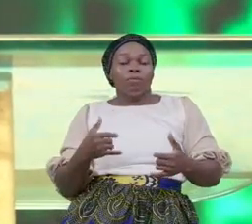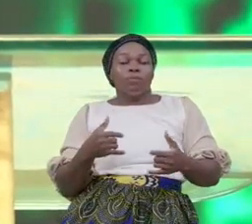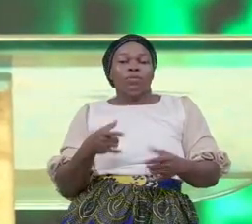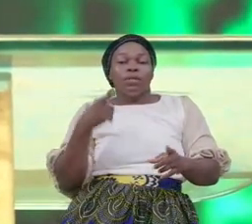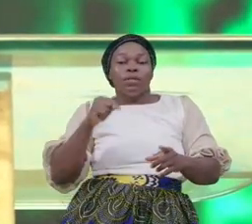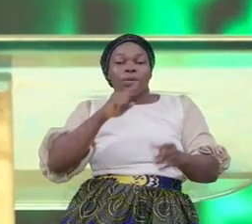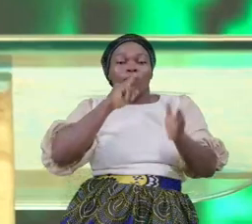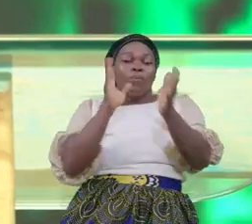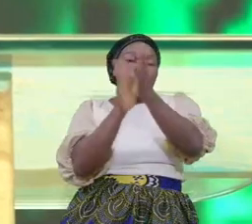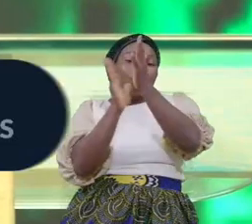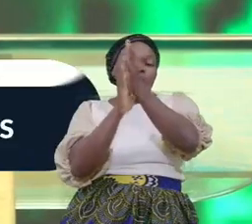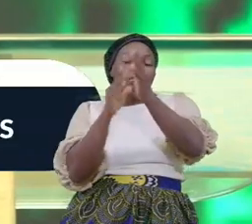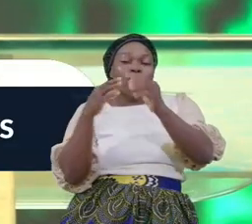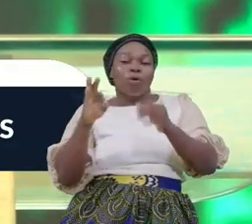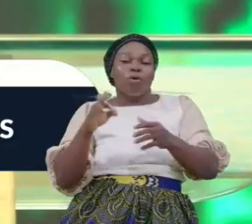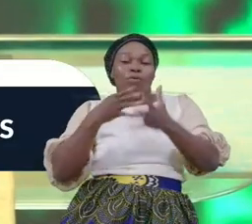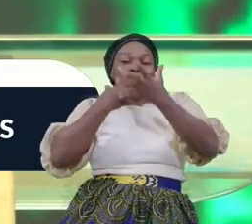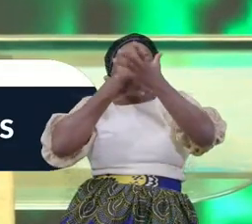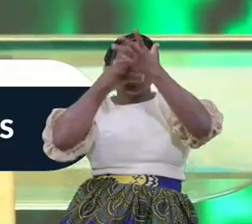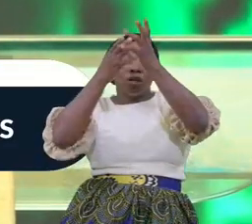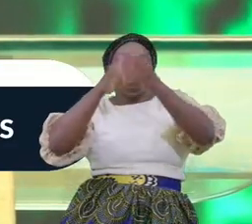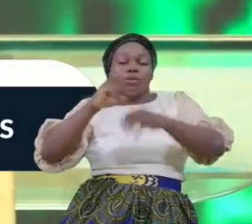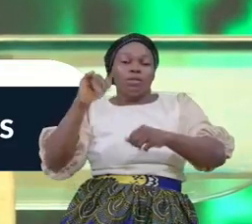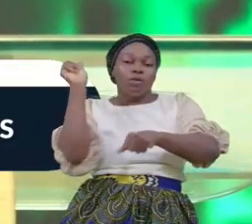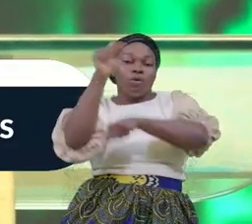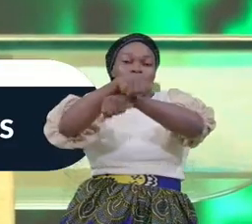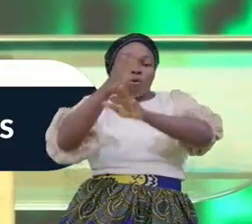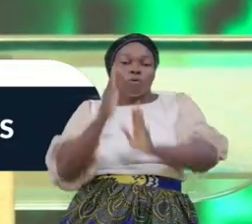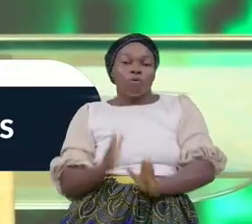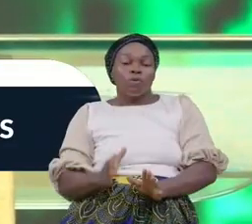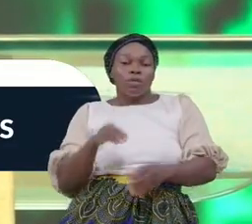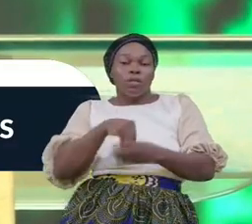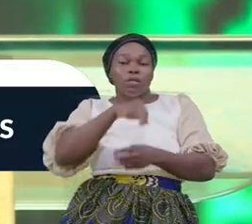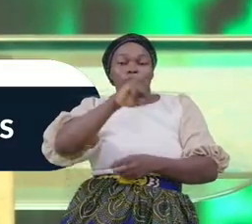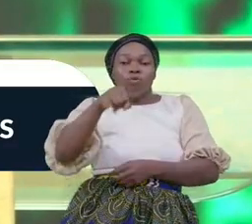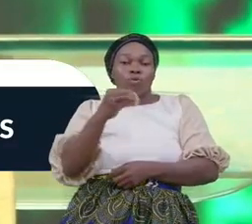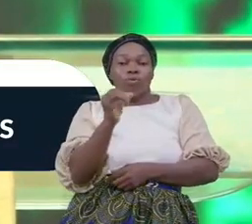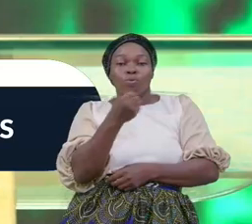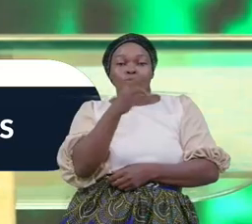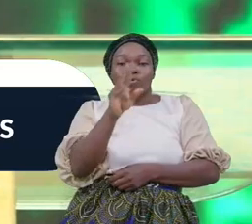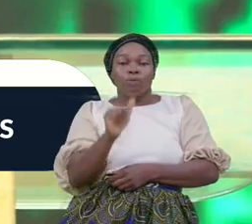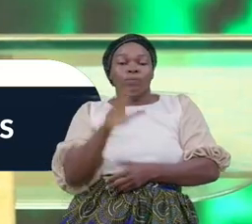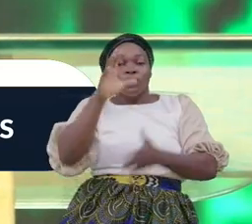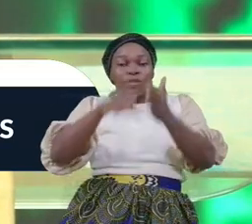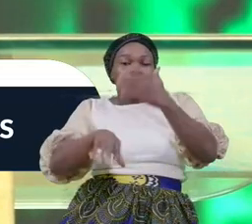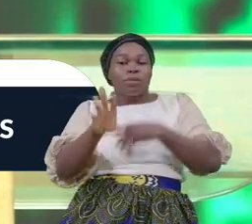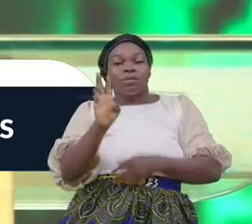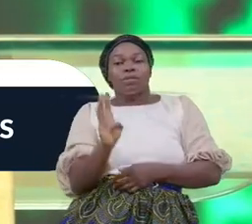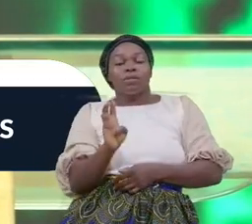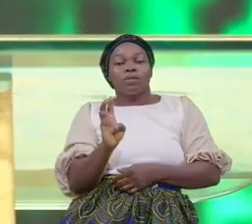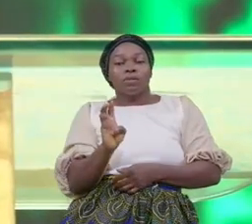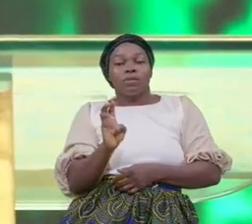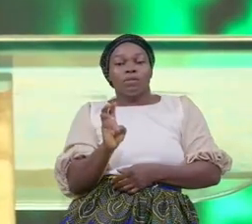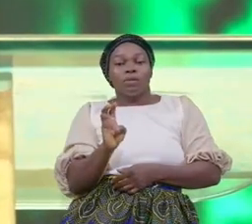crient. La louange des vainqueurs qui crient. Nous allons à Josué 6. Josué chapitre